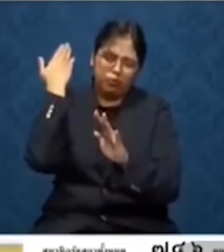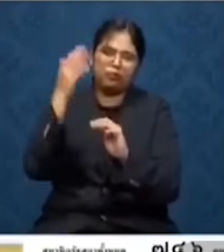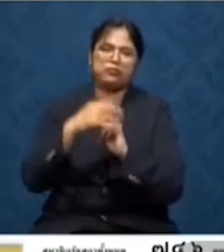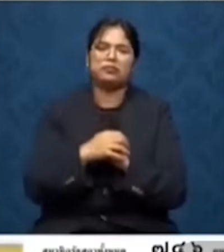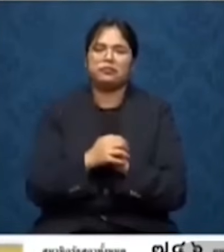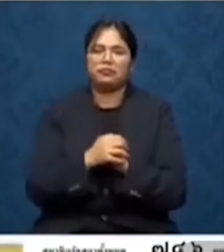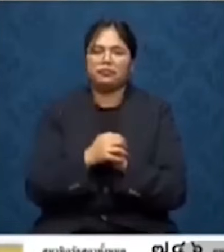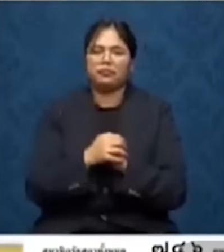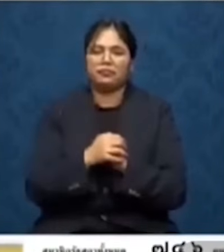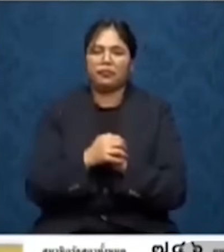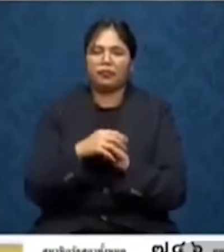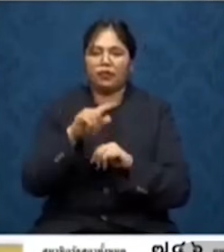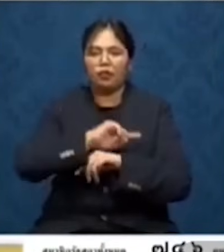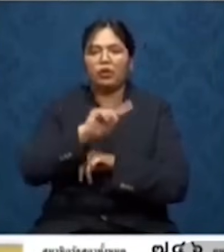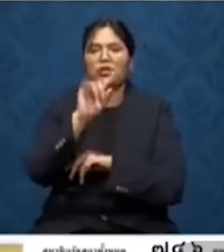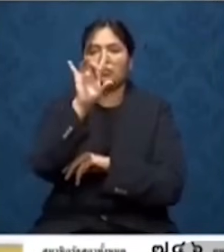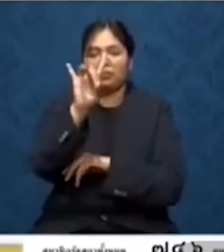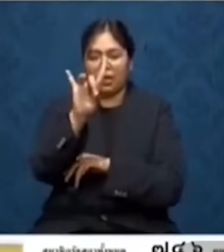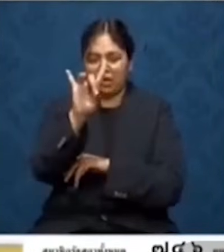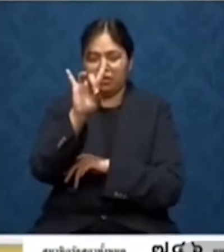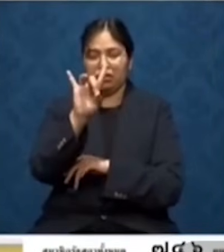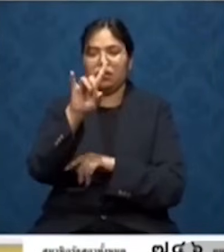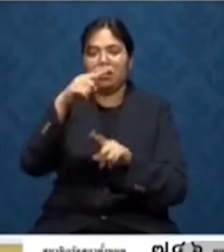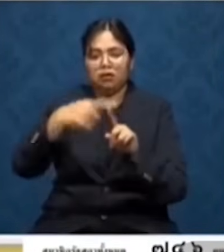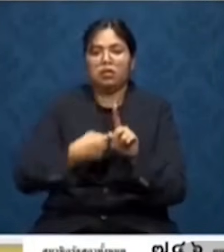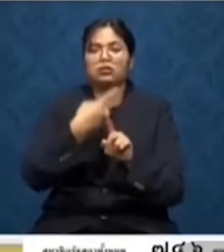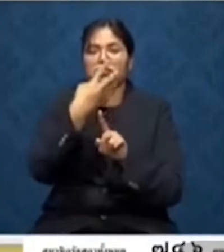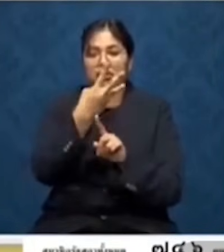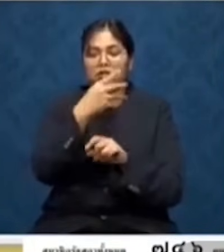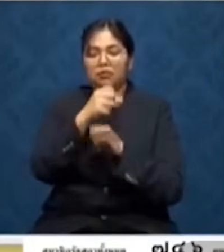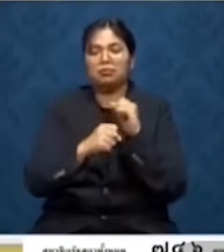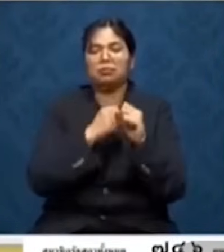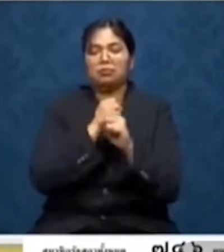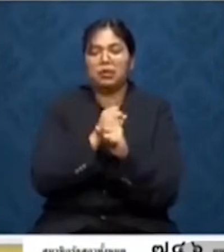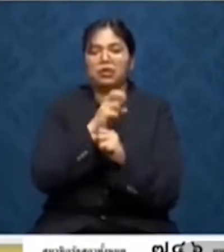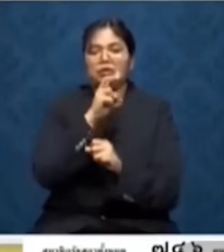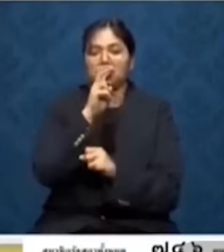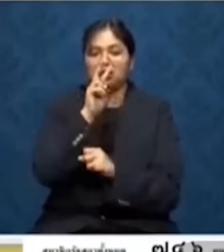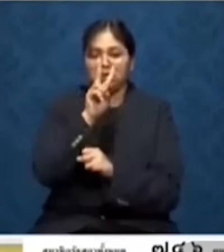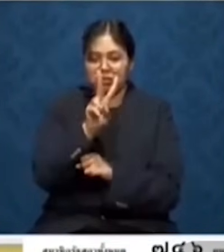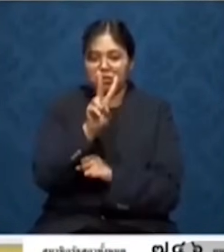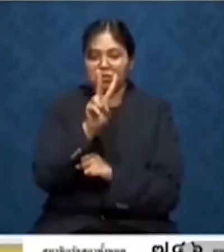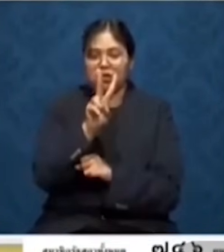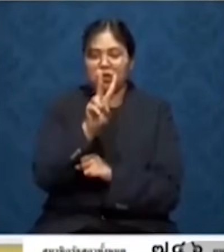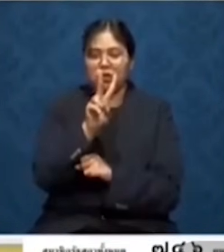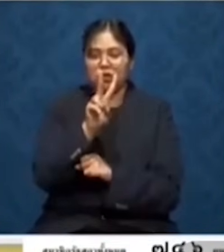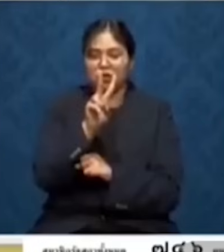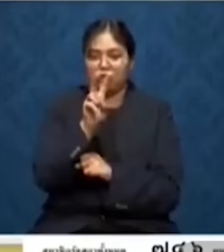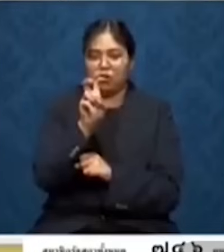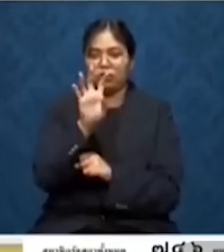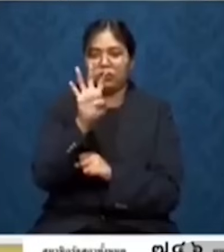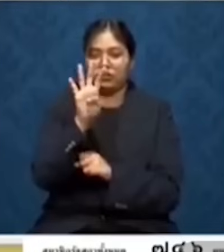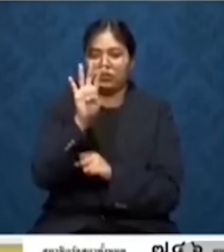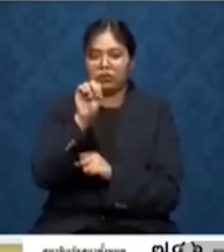ที่8เมษายน2144มีผลมาถึ